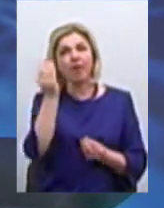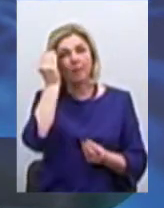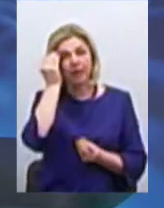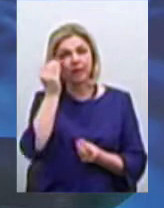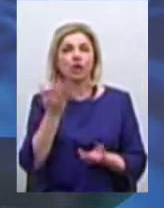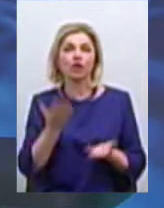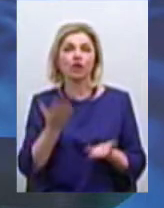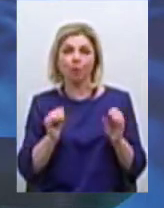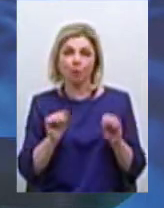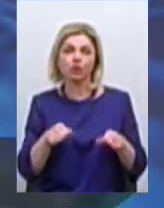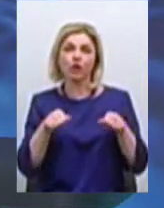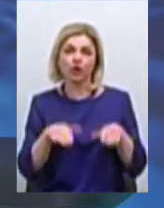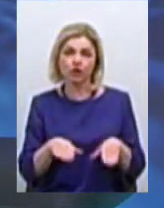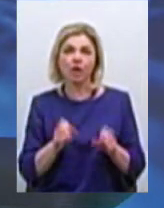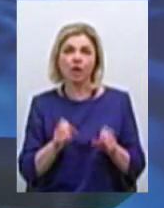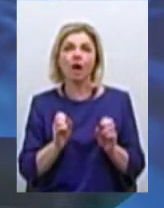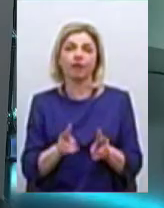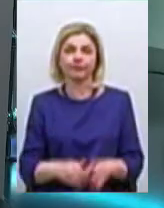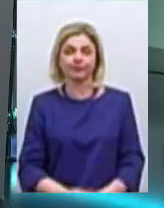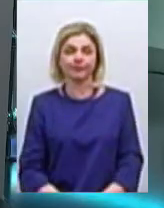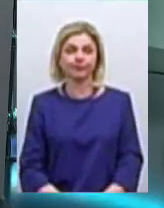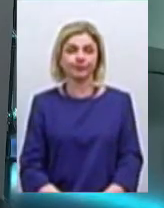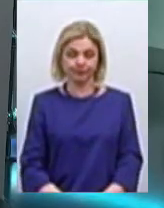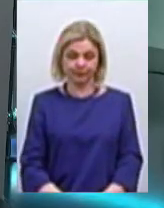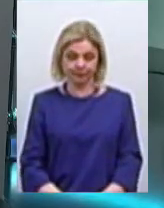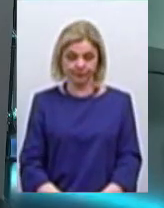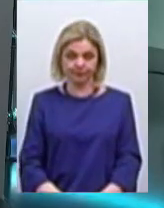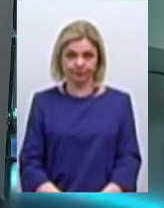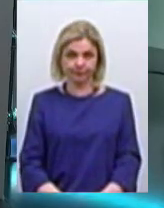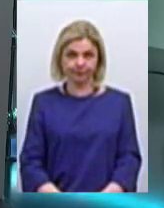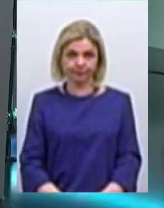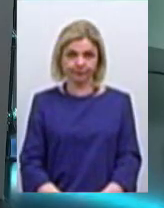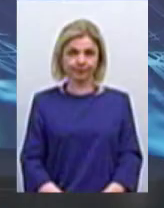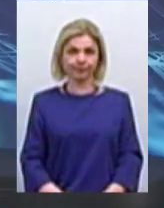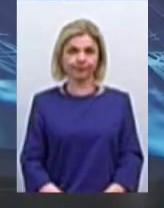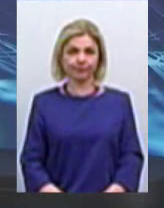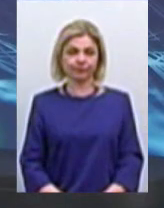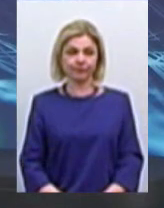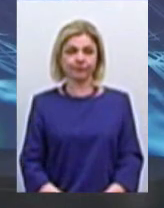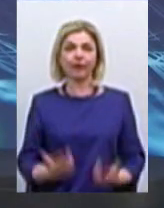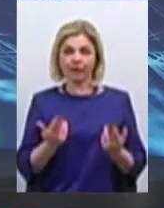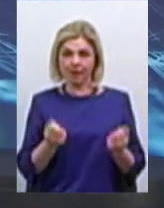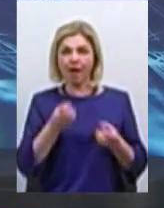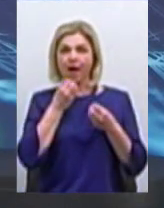чи можна її вирішити і як? Так, гарне запитання.